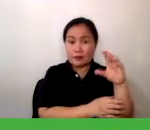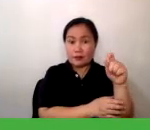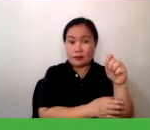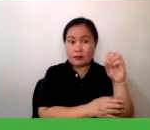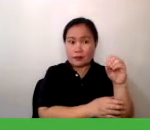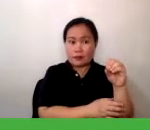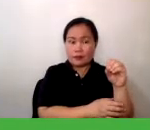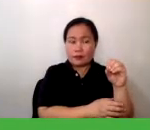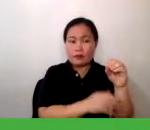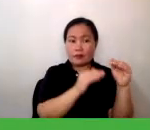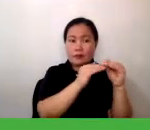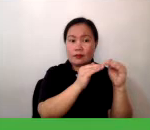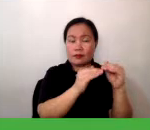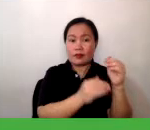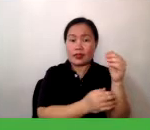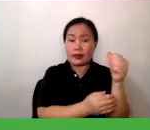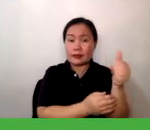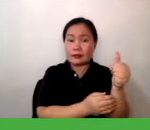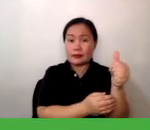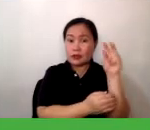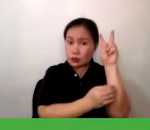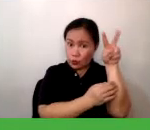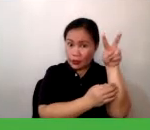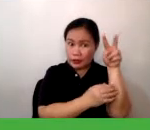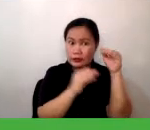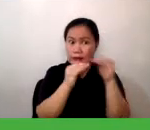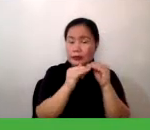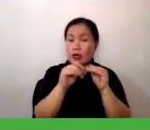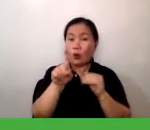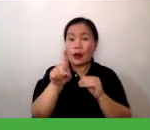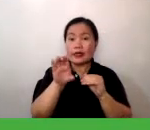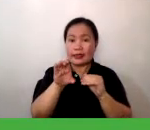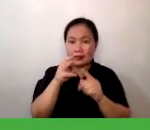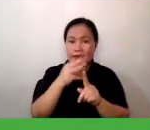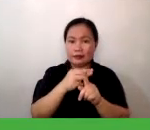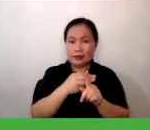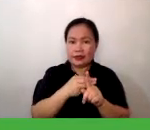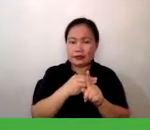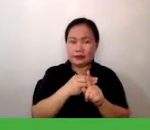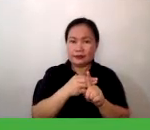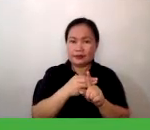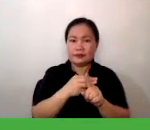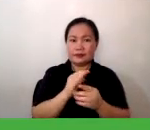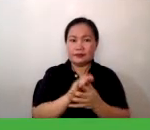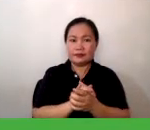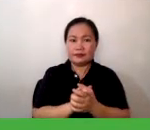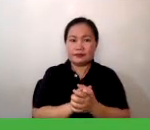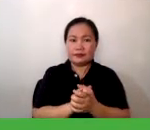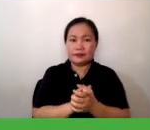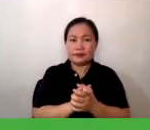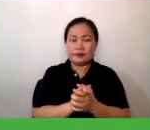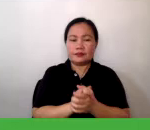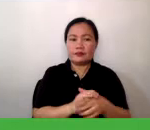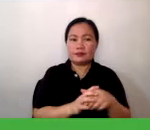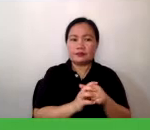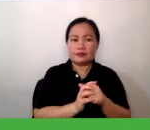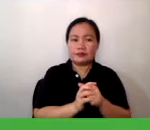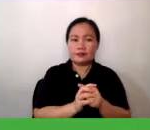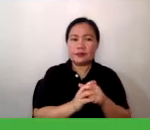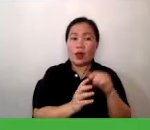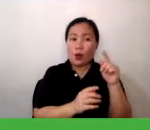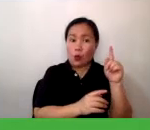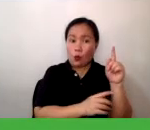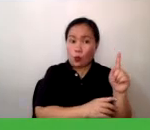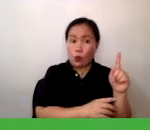10 squared. Okay? So, from the basic unit, so a hecto is 10 squared kasi smaller unit,